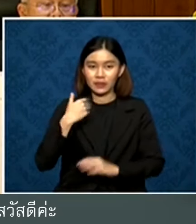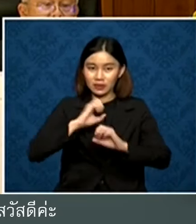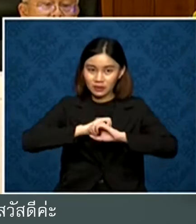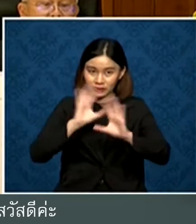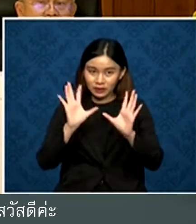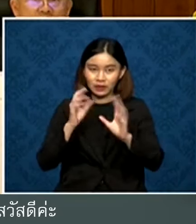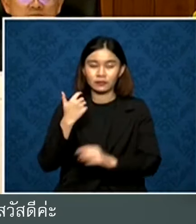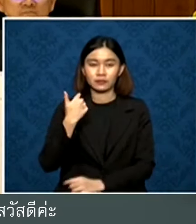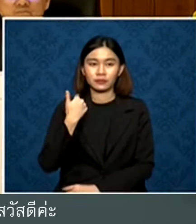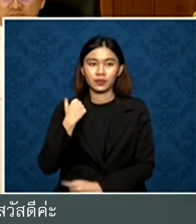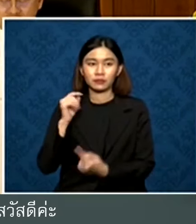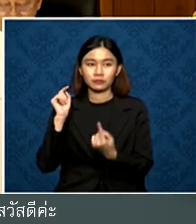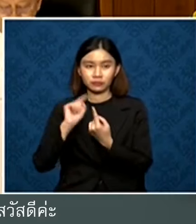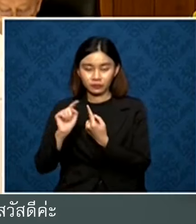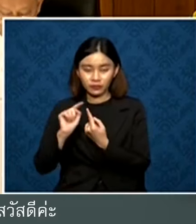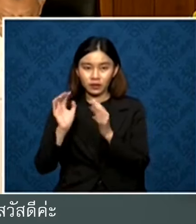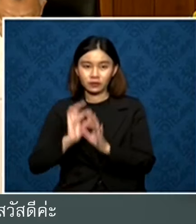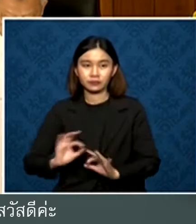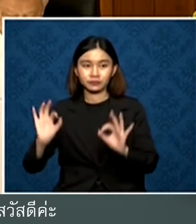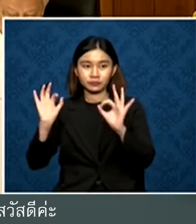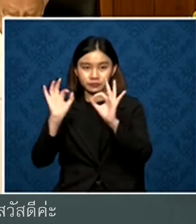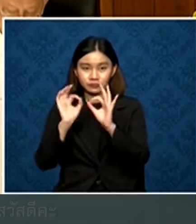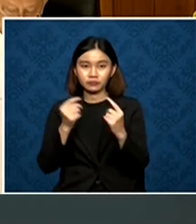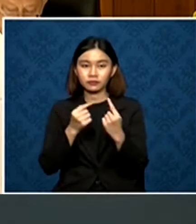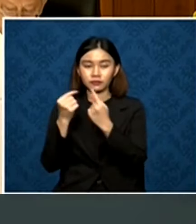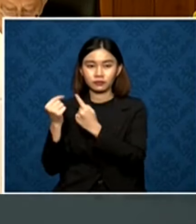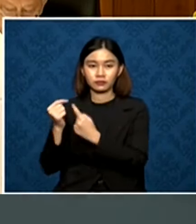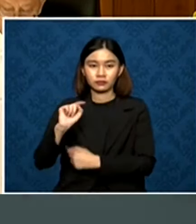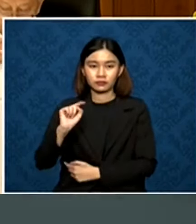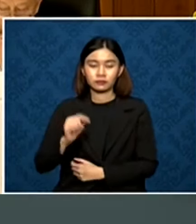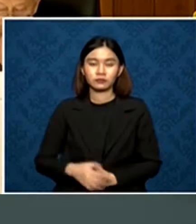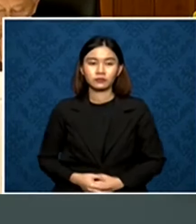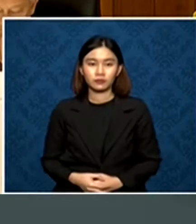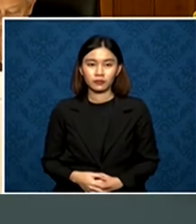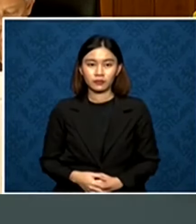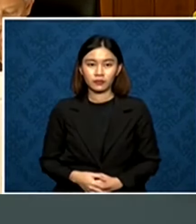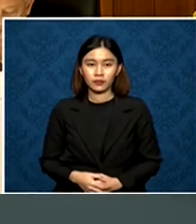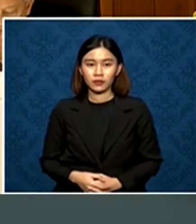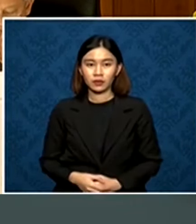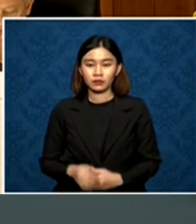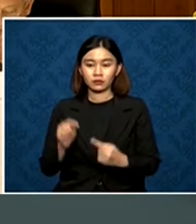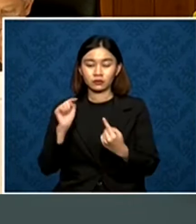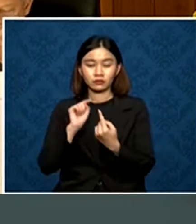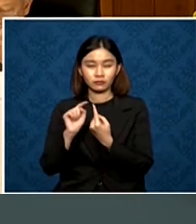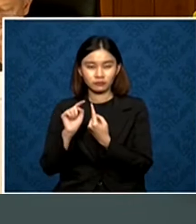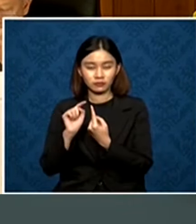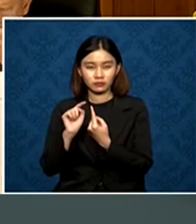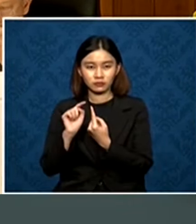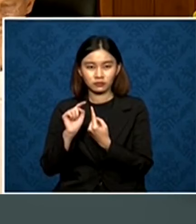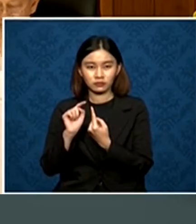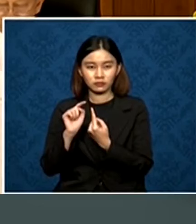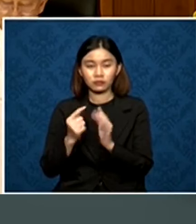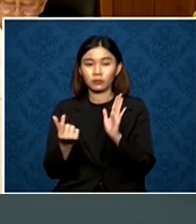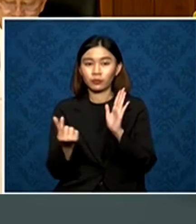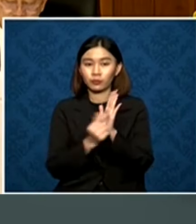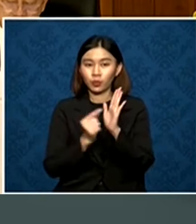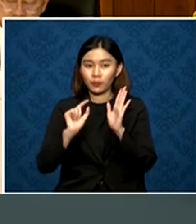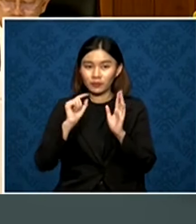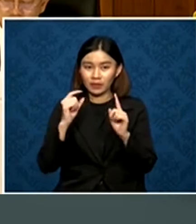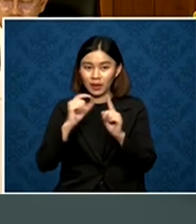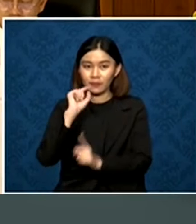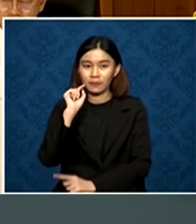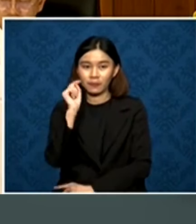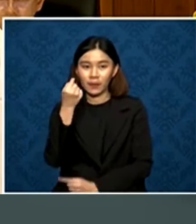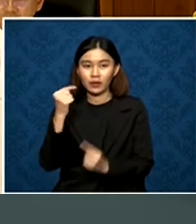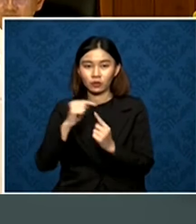ไว้ในประเด็นที่สำคัญต่อมาคือการบังบัญญัติศัพท์ใหม่ในเรื่องของ